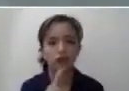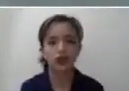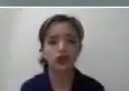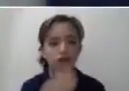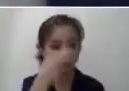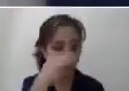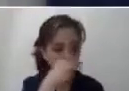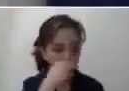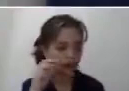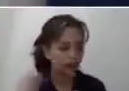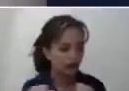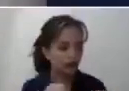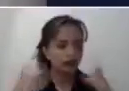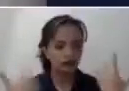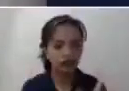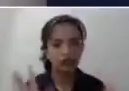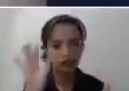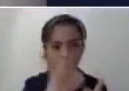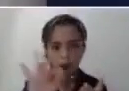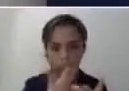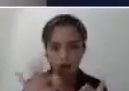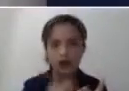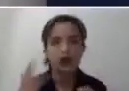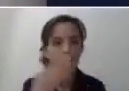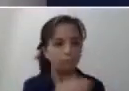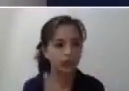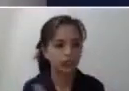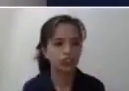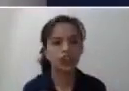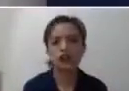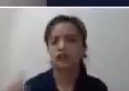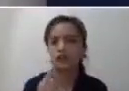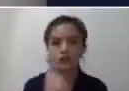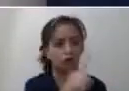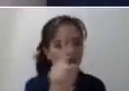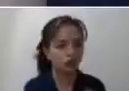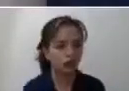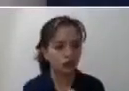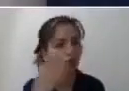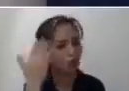Blue Ribbon Committee ang kanyang mga ibinunyag na katiwalian. Mika Hoson, para sa Bayan.